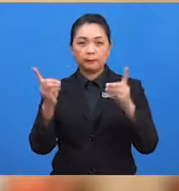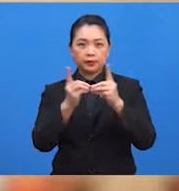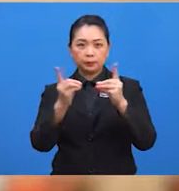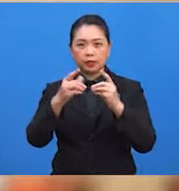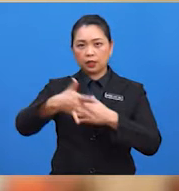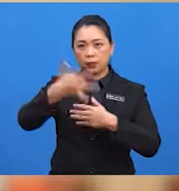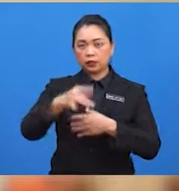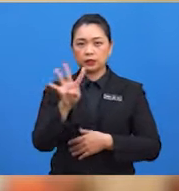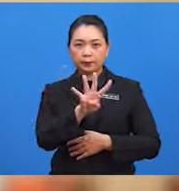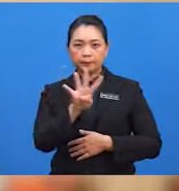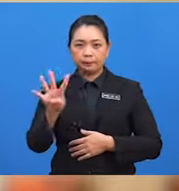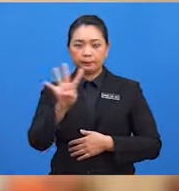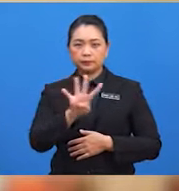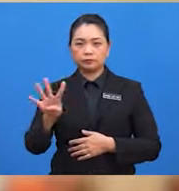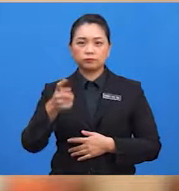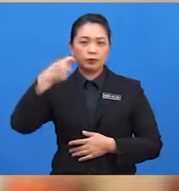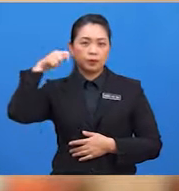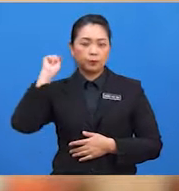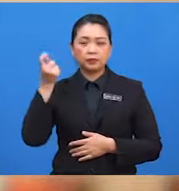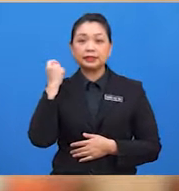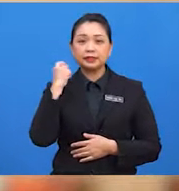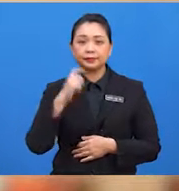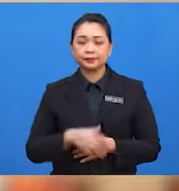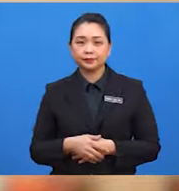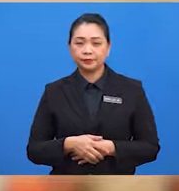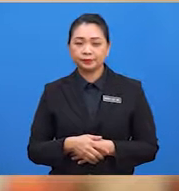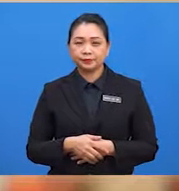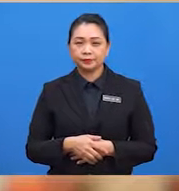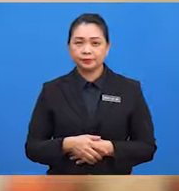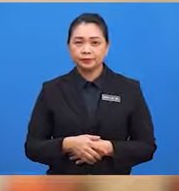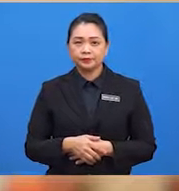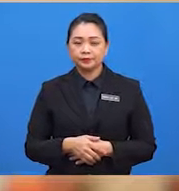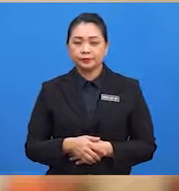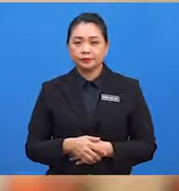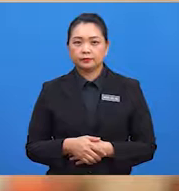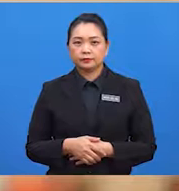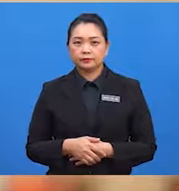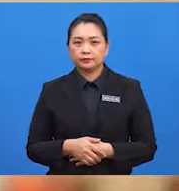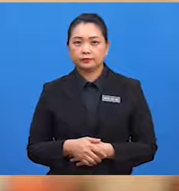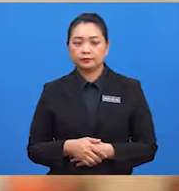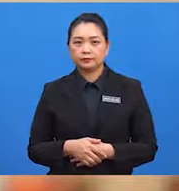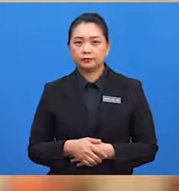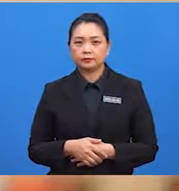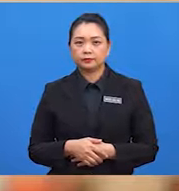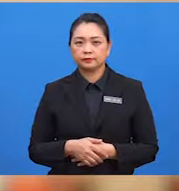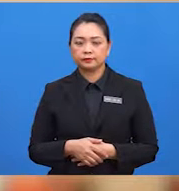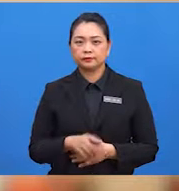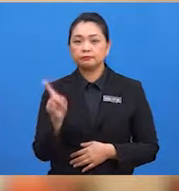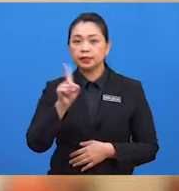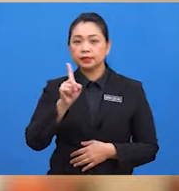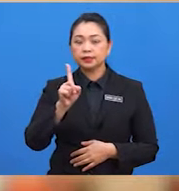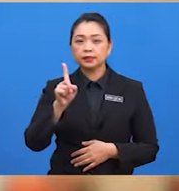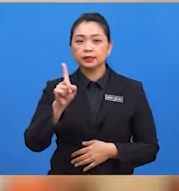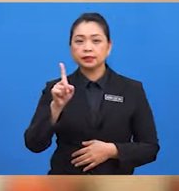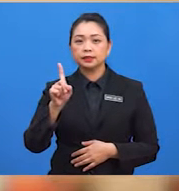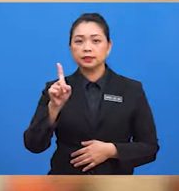awal keempat-empat tamadun tersebut. Tamadun apakah yang berada di kawasan peta Afrika ini, ya